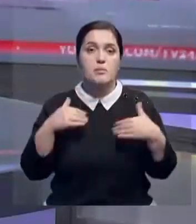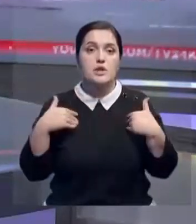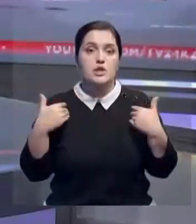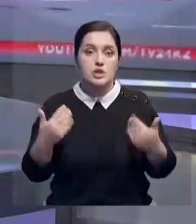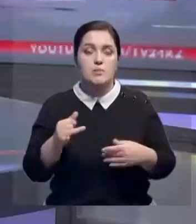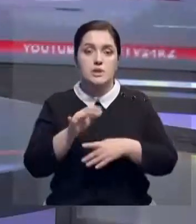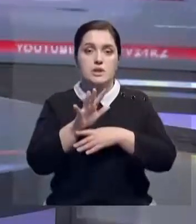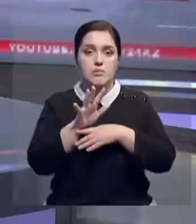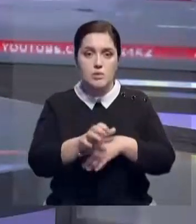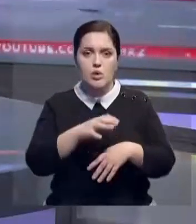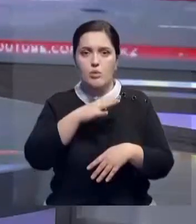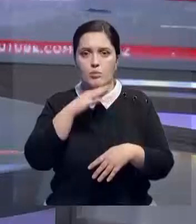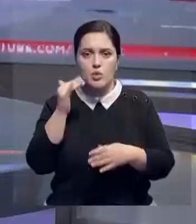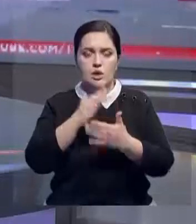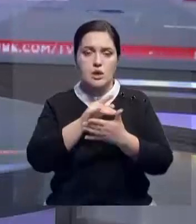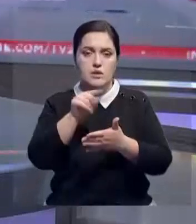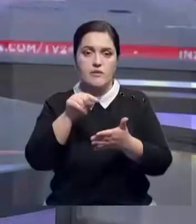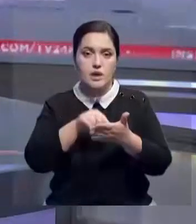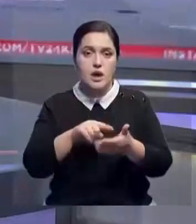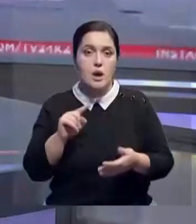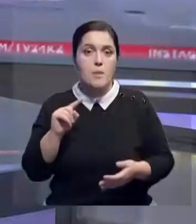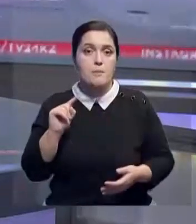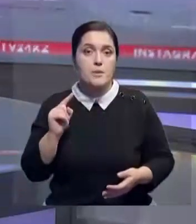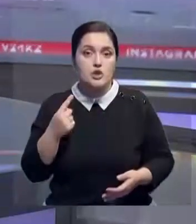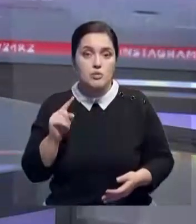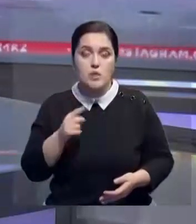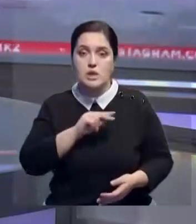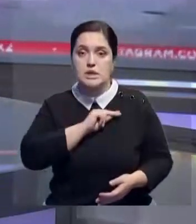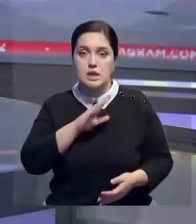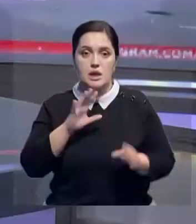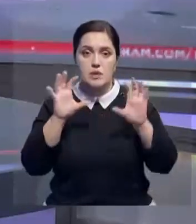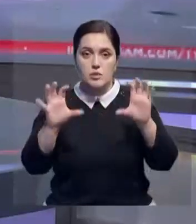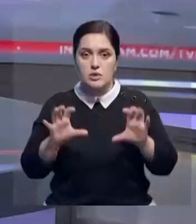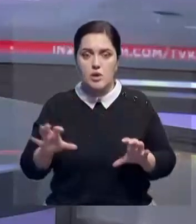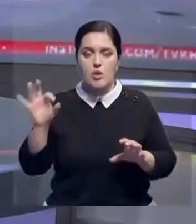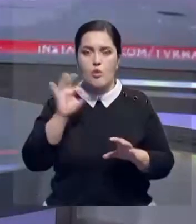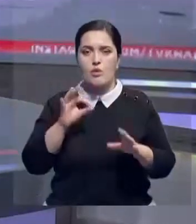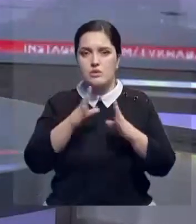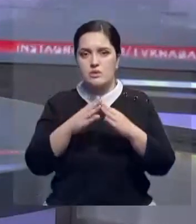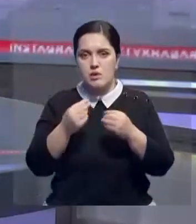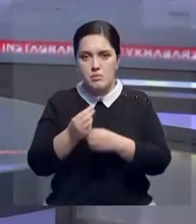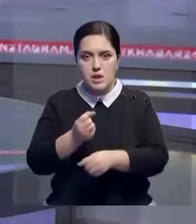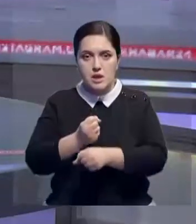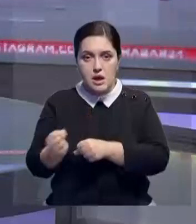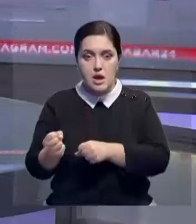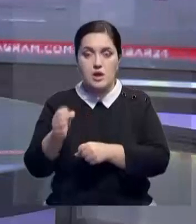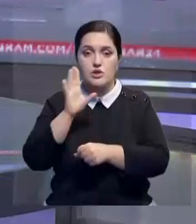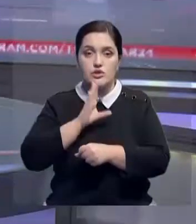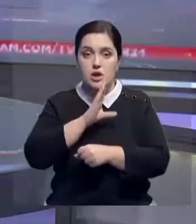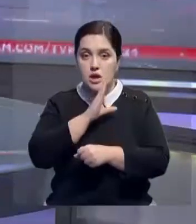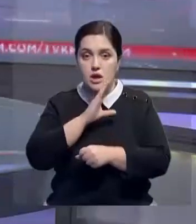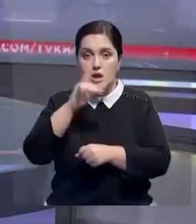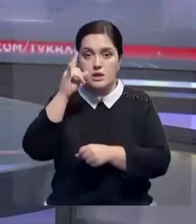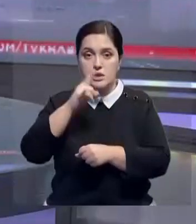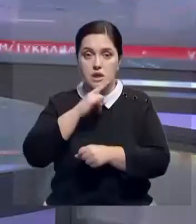своими предложениями и замечаниями. Многие задаются вопросом, почему, к примеру, не работает закон о бытовом насилии, а доля женщин